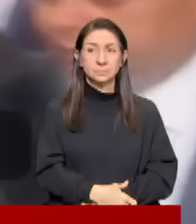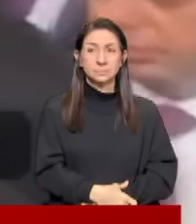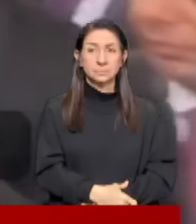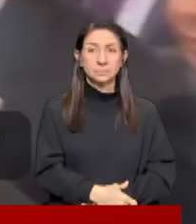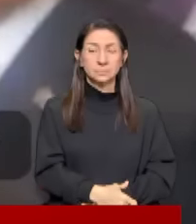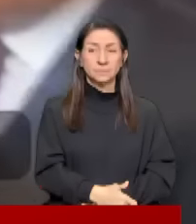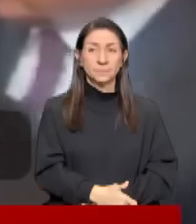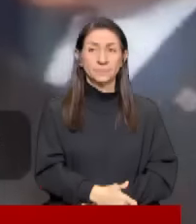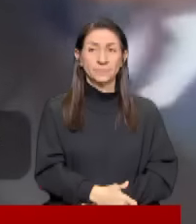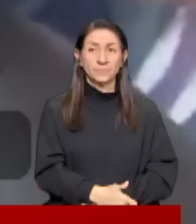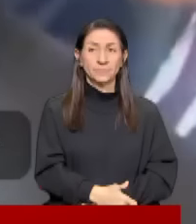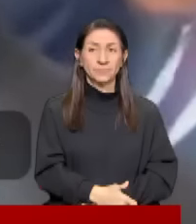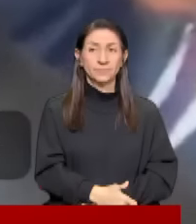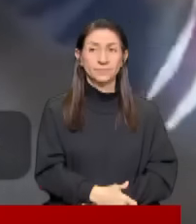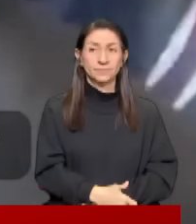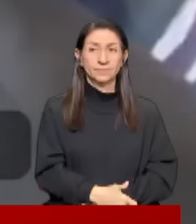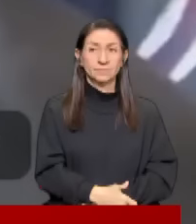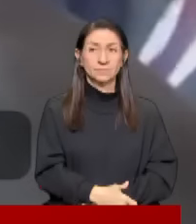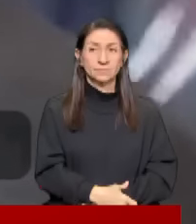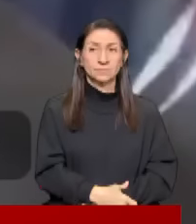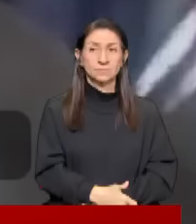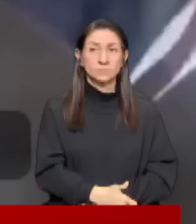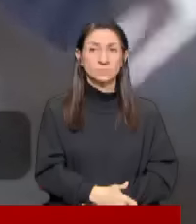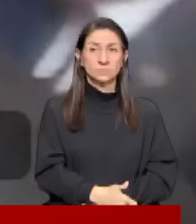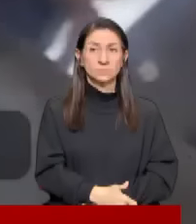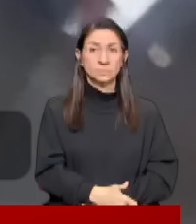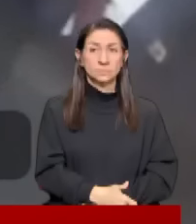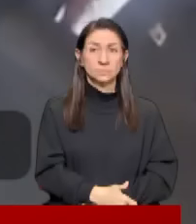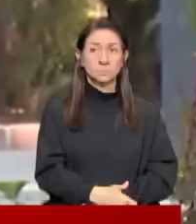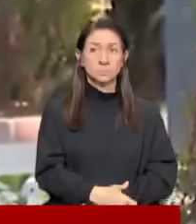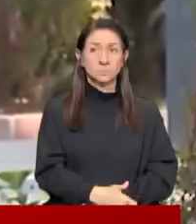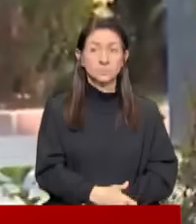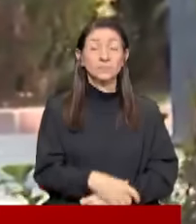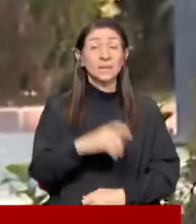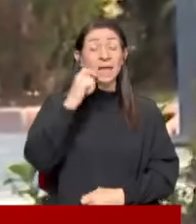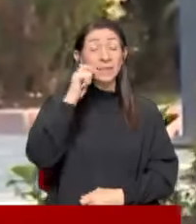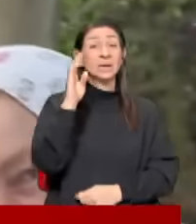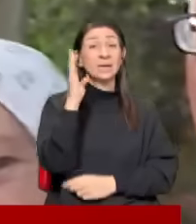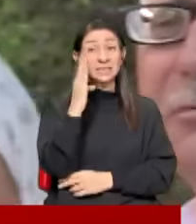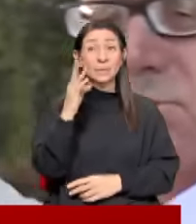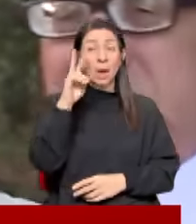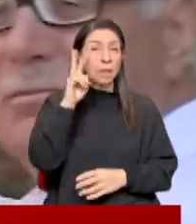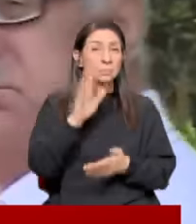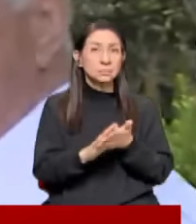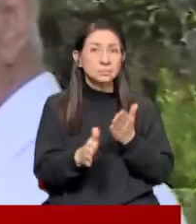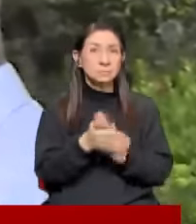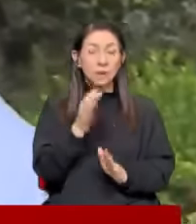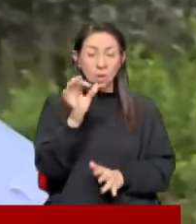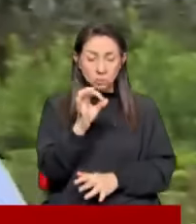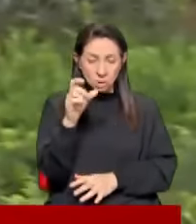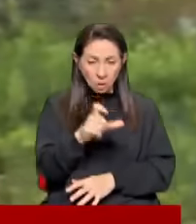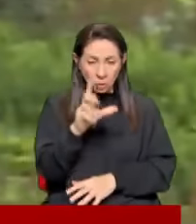Peki yılbaşına gelmeden bir zam müjdesi duyulur mu? İnşallah. Ekim, Kasım, Aralık geçti. Ocak